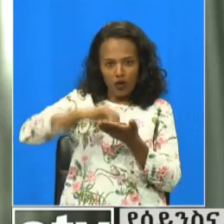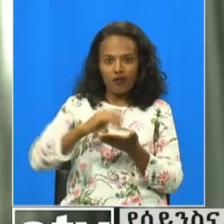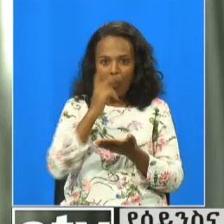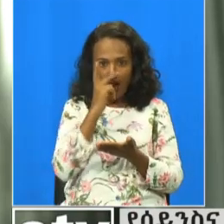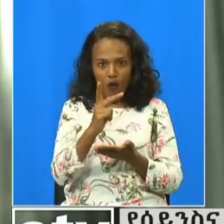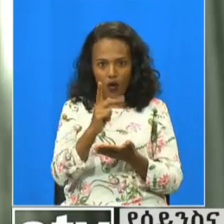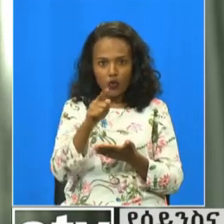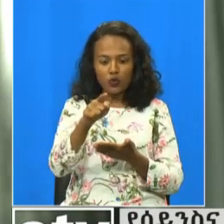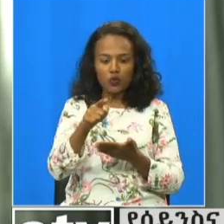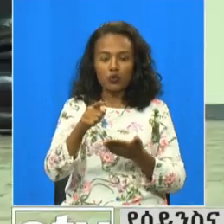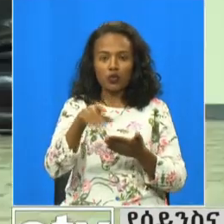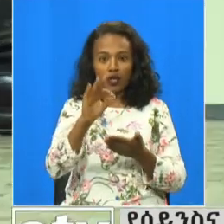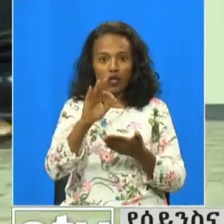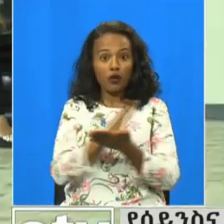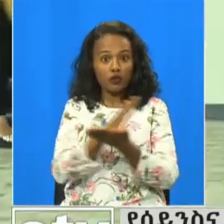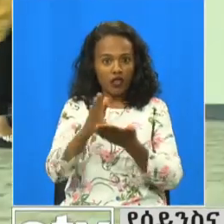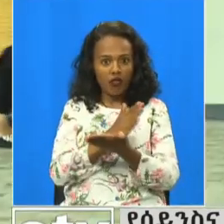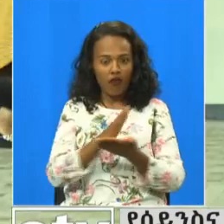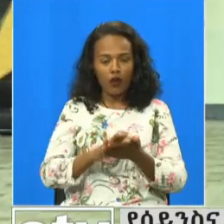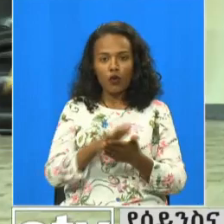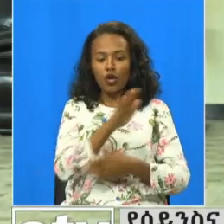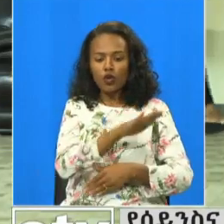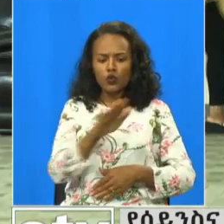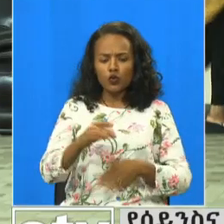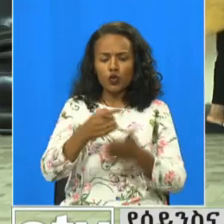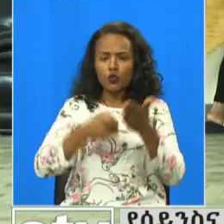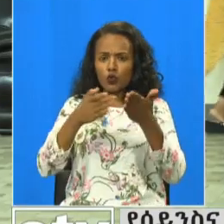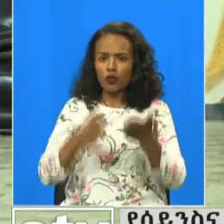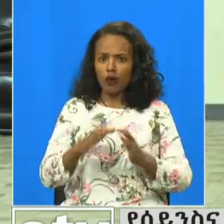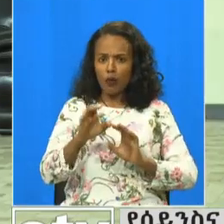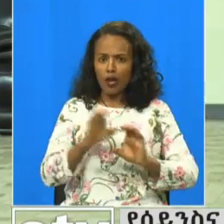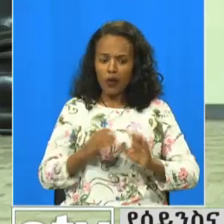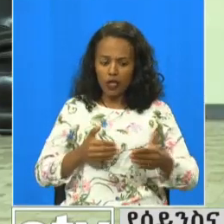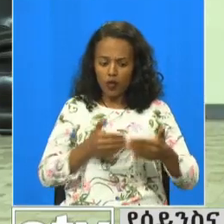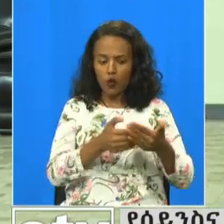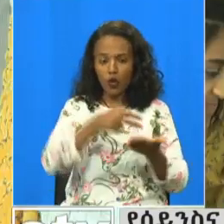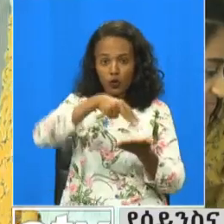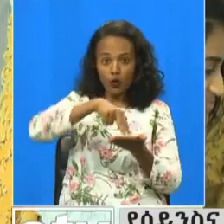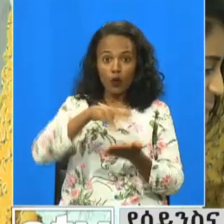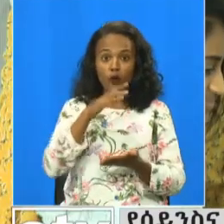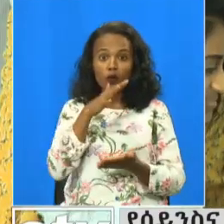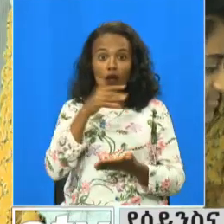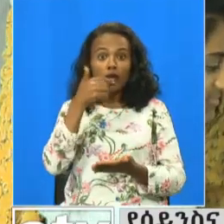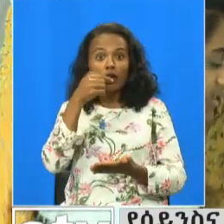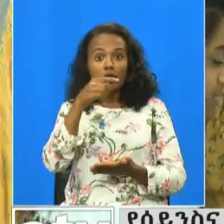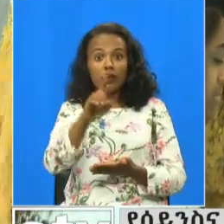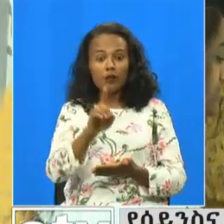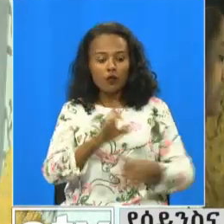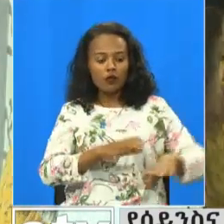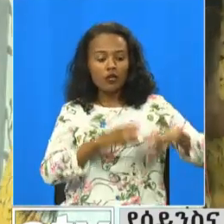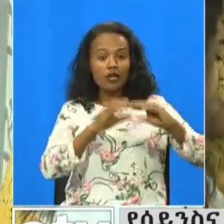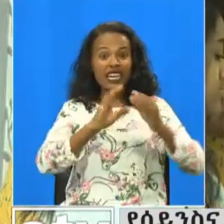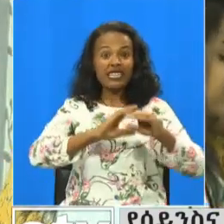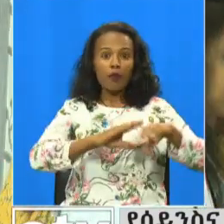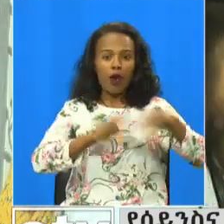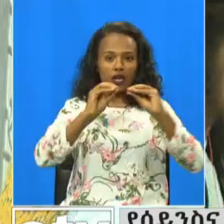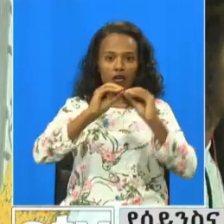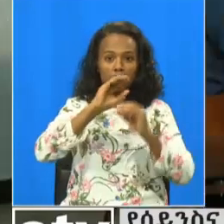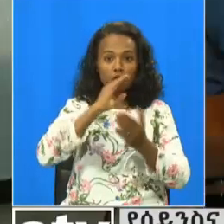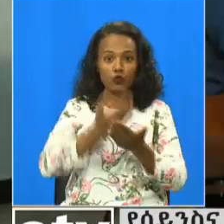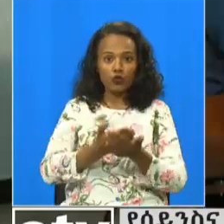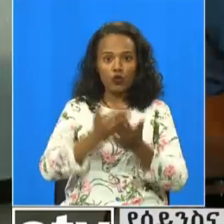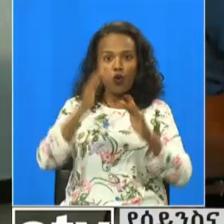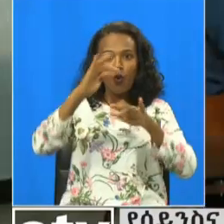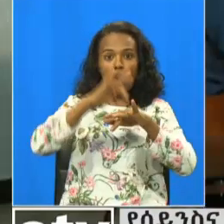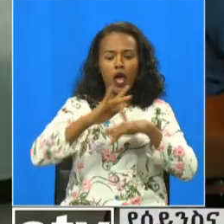አቴንድ አደርጋለሁ አሳይመንቱ ሰሚት አደርጋለሁ ልጆቻቸውን ውጤታማ ለማድረግ ከጎናቸው የቆሙት እናት እንደሚሉት ታዲያ ለተማሪ ልጆች የኦንላይን ትምህርት